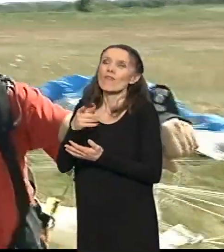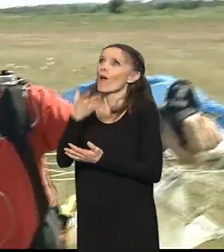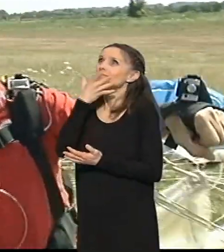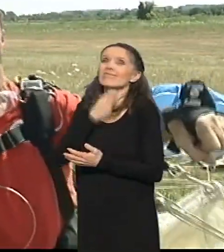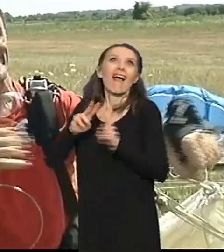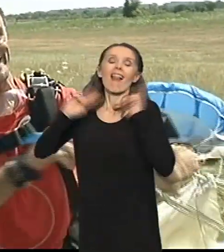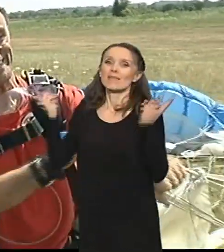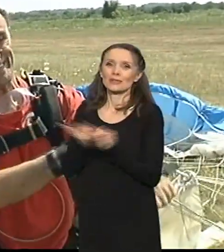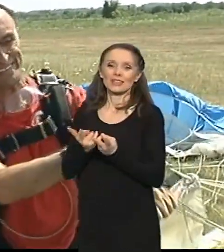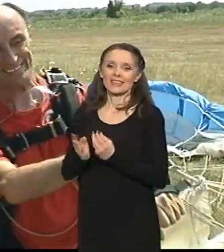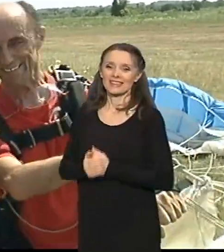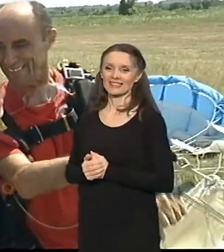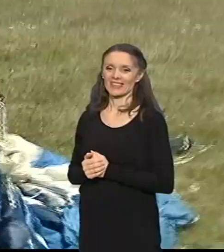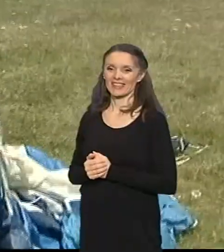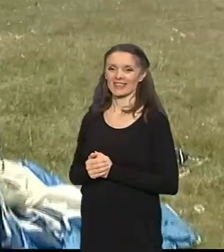na